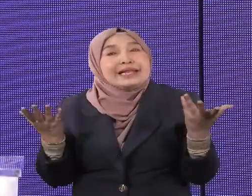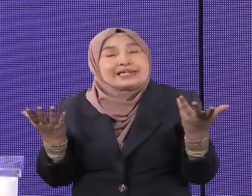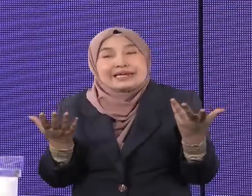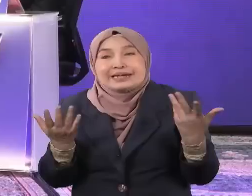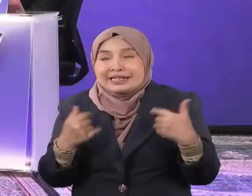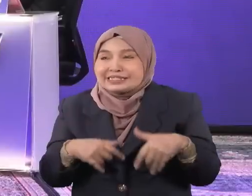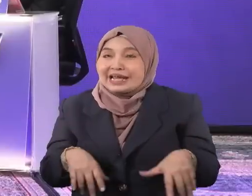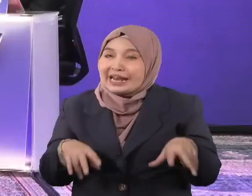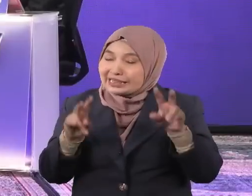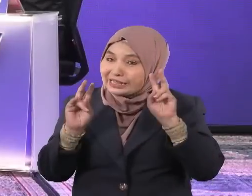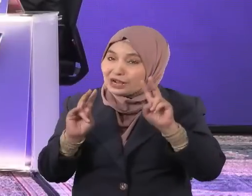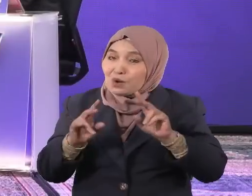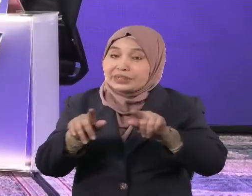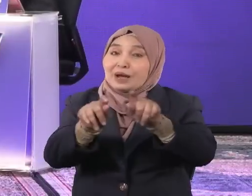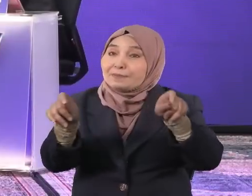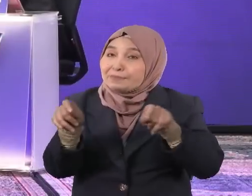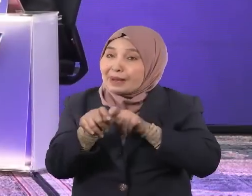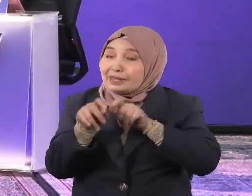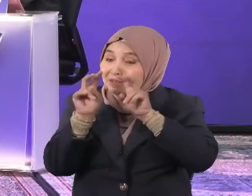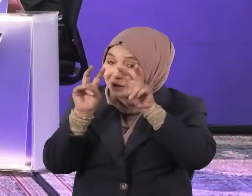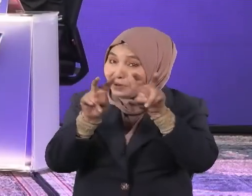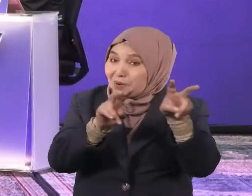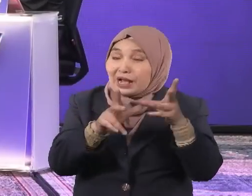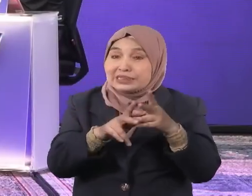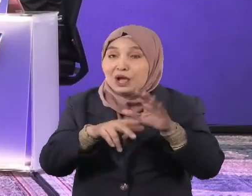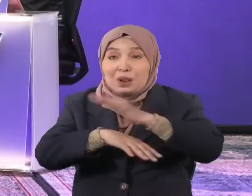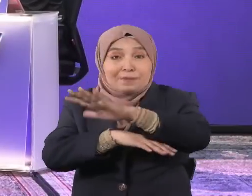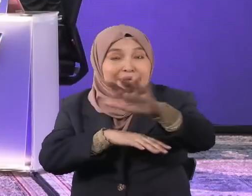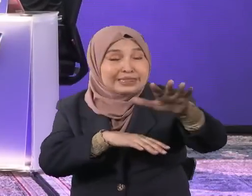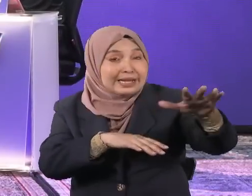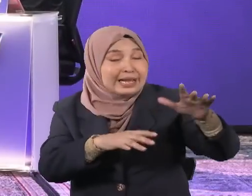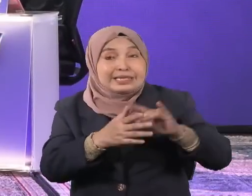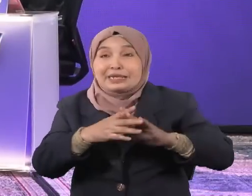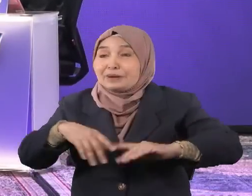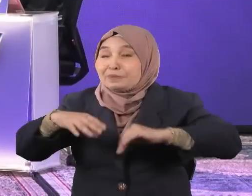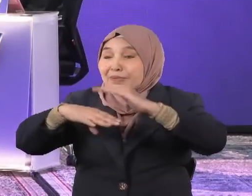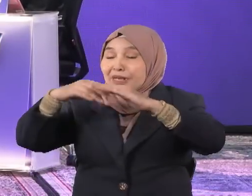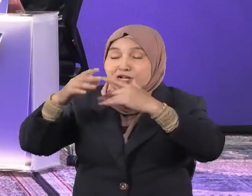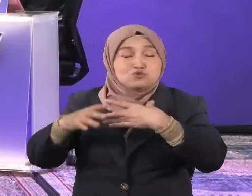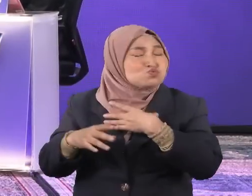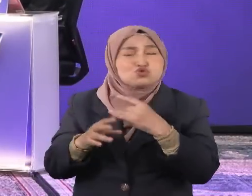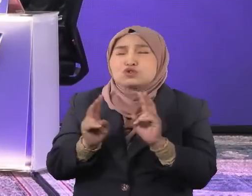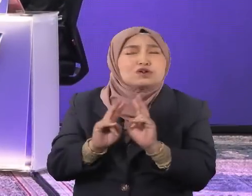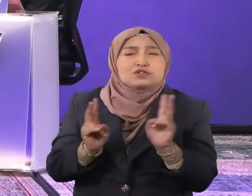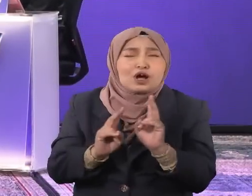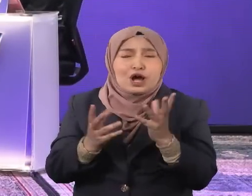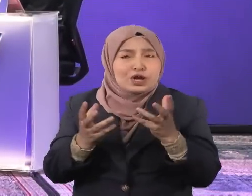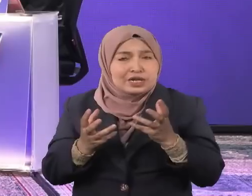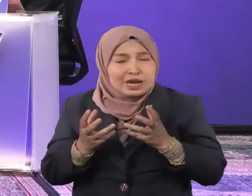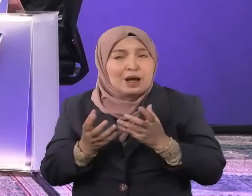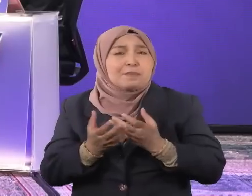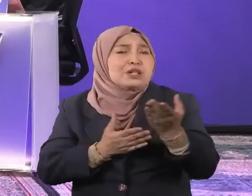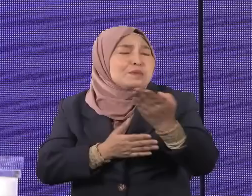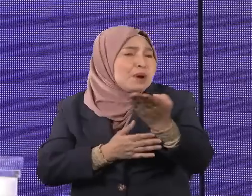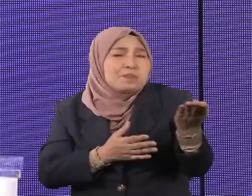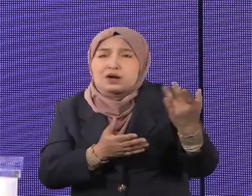ke sea view? Garden view atau sea view. Kan? Kadang-kadang Japanese garden yang dibinakan, suka sangat ya nak beli